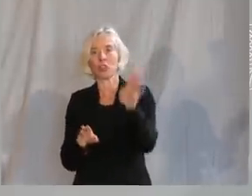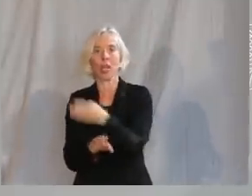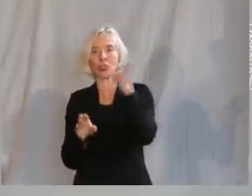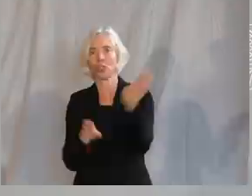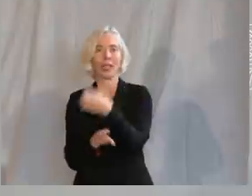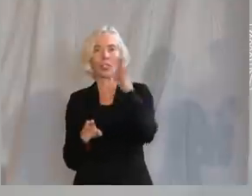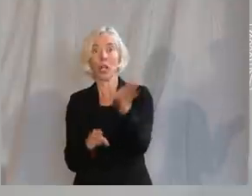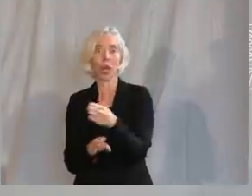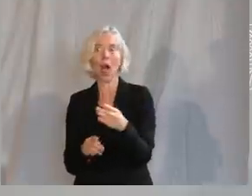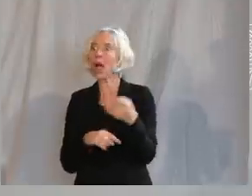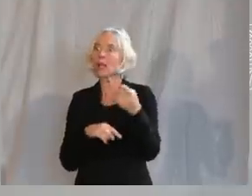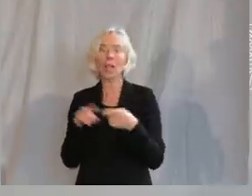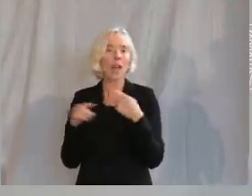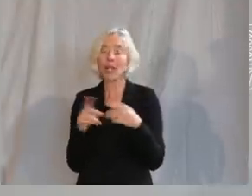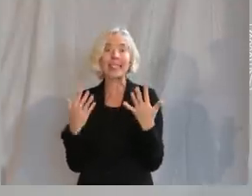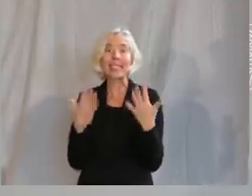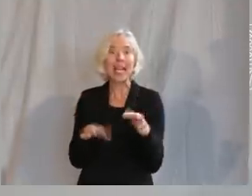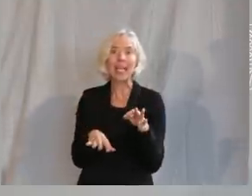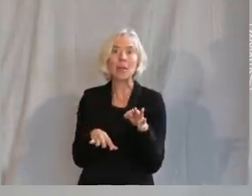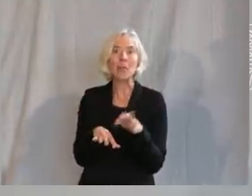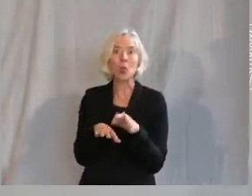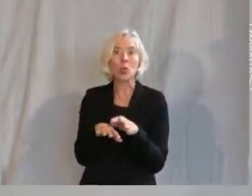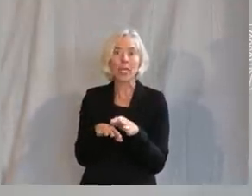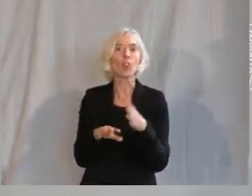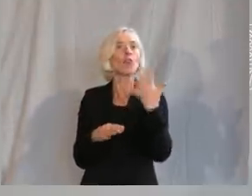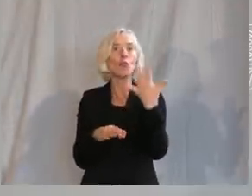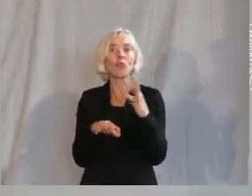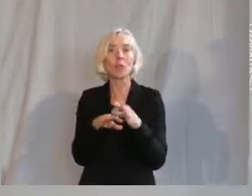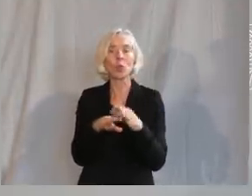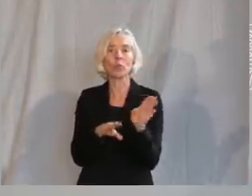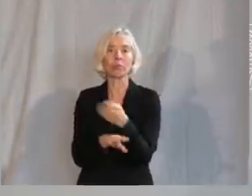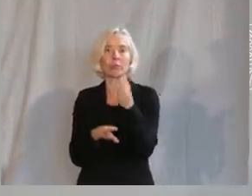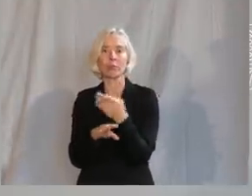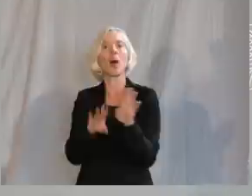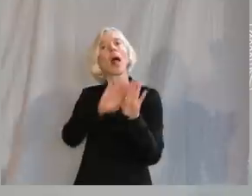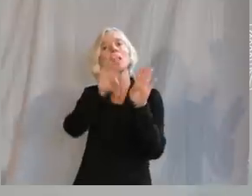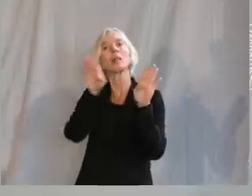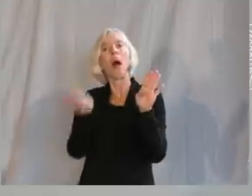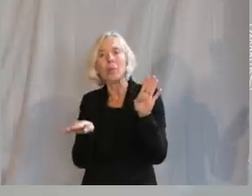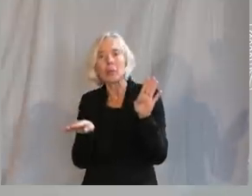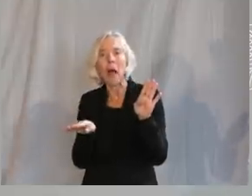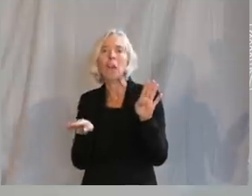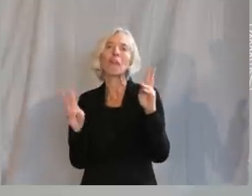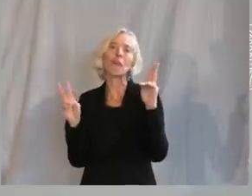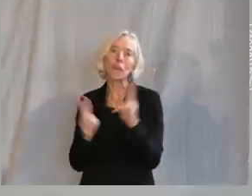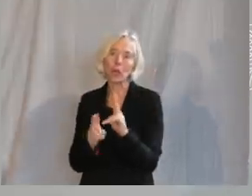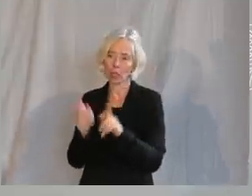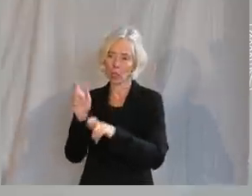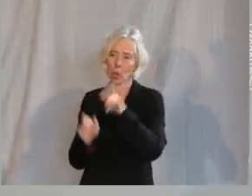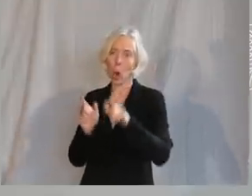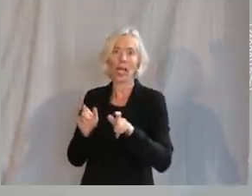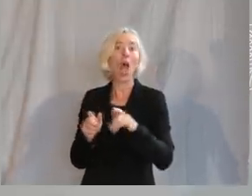einen 3- bis 4-Minuten-Takt. Also da sind wir besser als der 5-Minuten-Takt. Aber am Nachmittag beispielsweise, wenn halt einfach wenig unterwegs sind, dann muss man